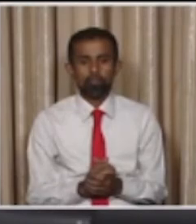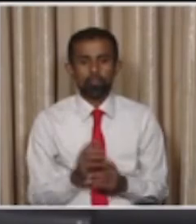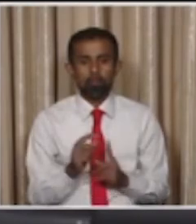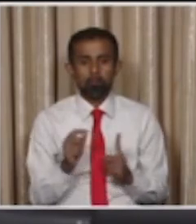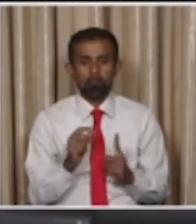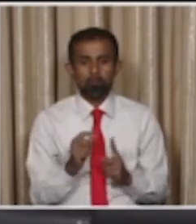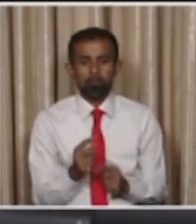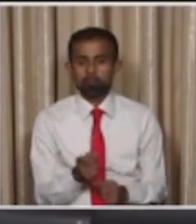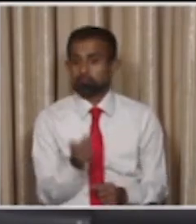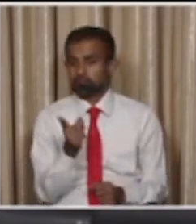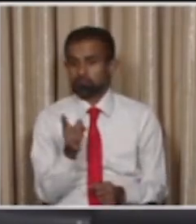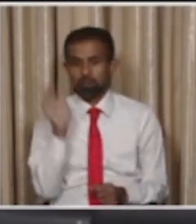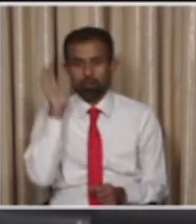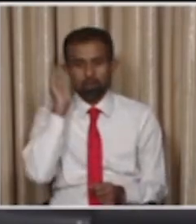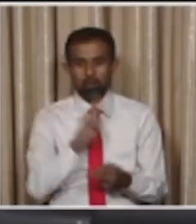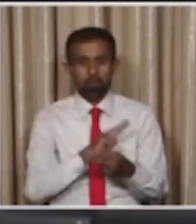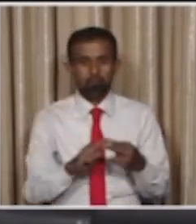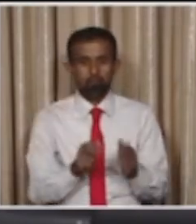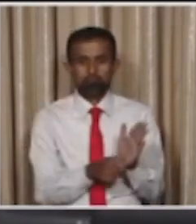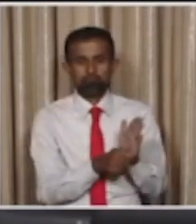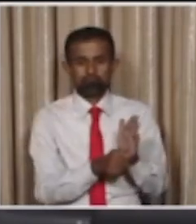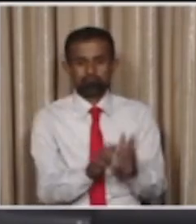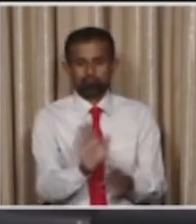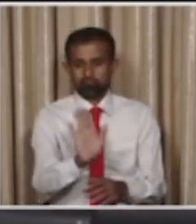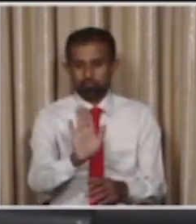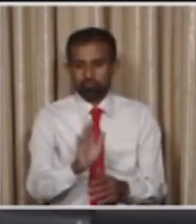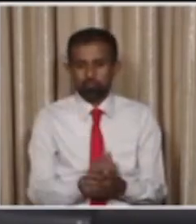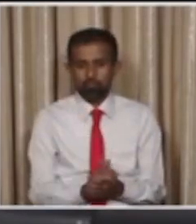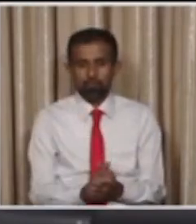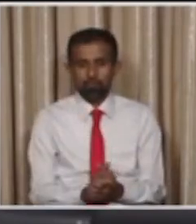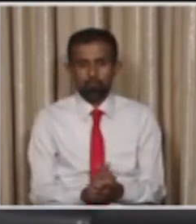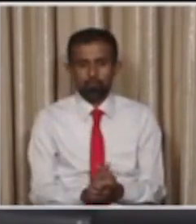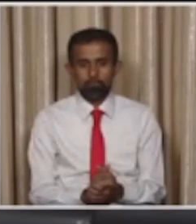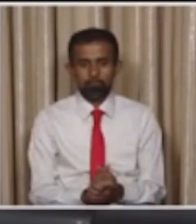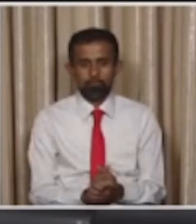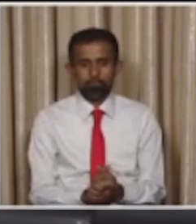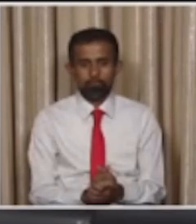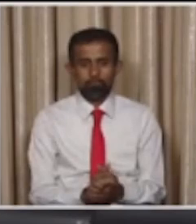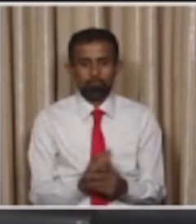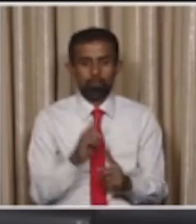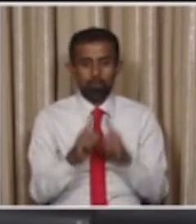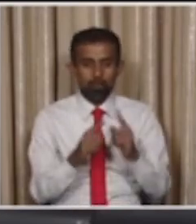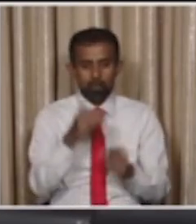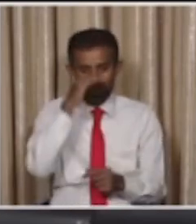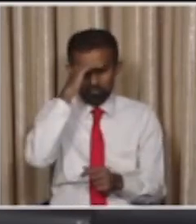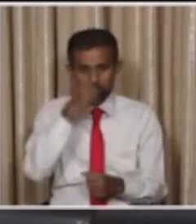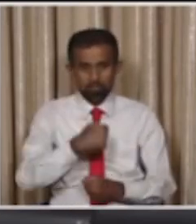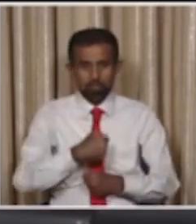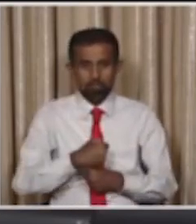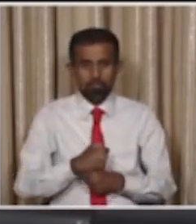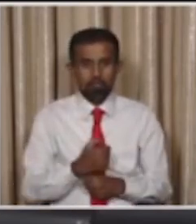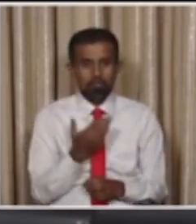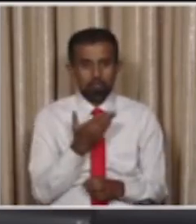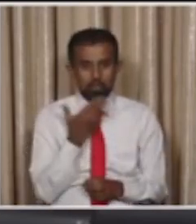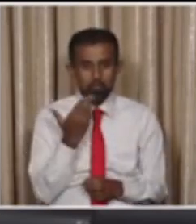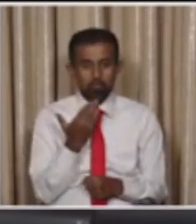මන්ත්‍රීතුමා තර්ජනය කරලා අහන්න එපා, නිකන් චණ්ඩිපාඨ දාන්න එන්න එපා. හරිද? මේ කතානායකතුමා රජයට කරන්න